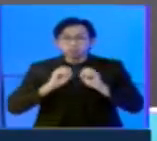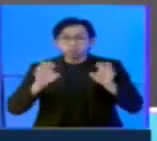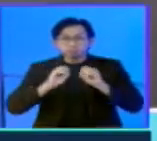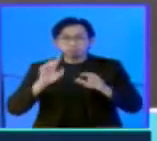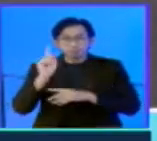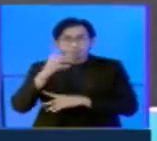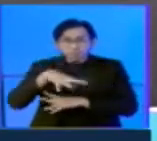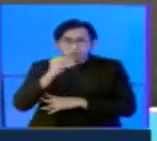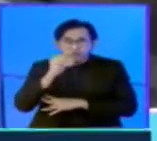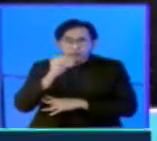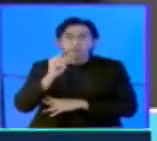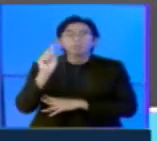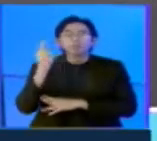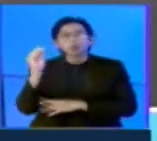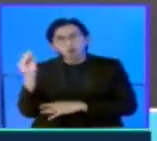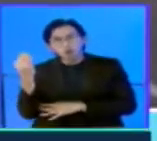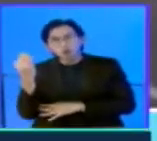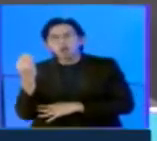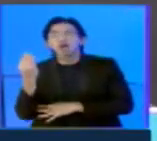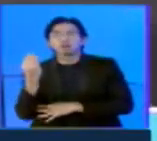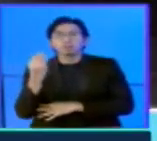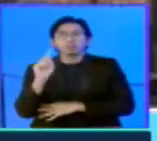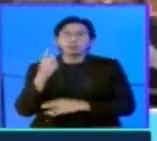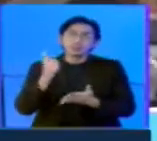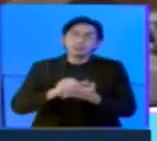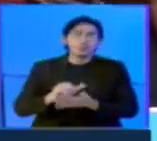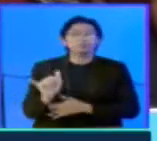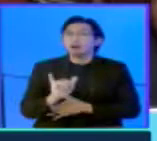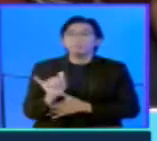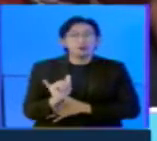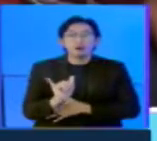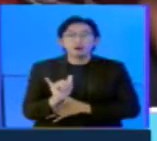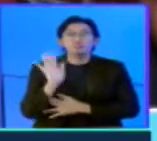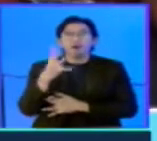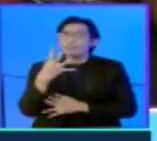pemerintah DKI agar mereka tidak mudik ke Kota Tegal. Beberapa